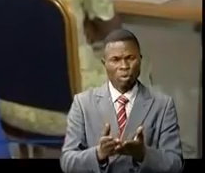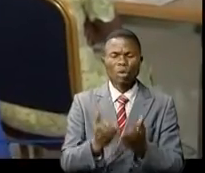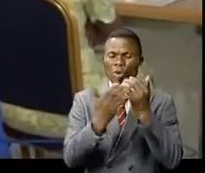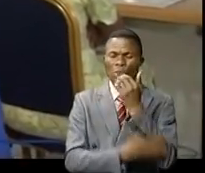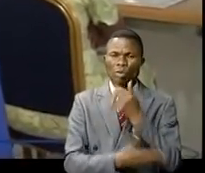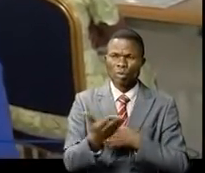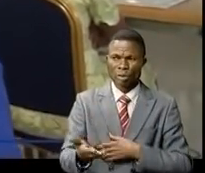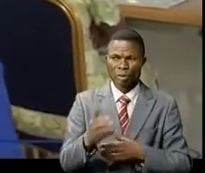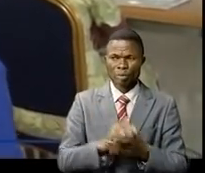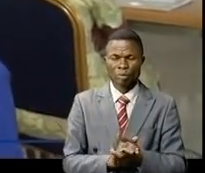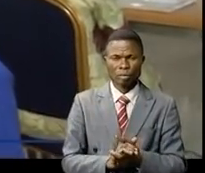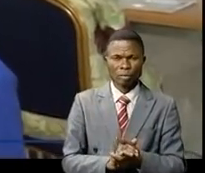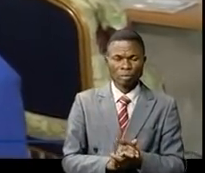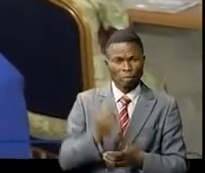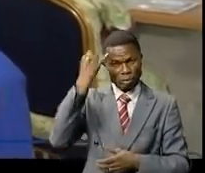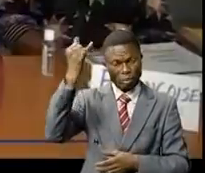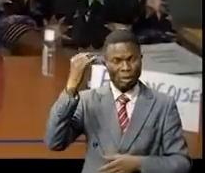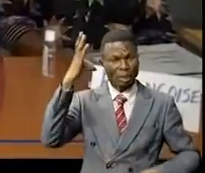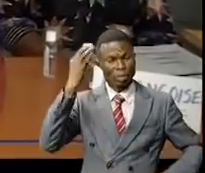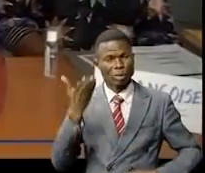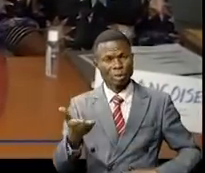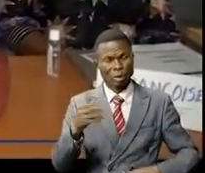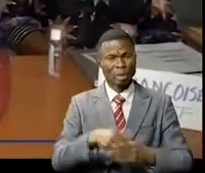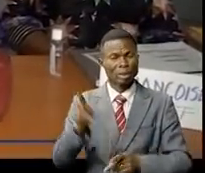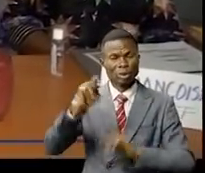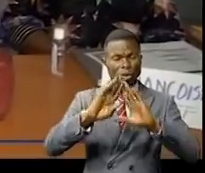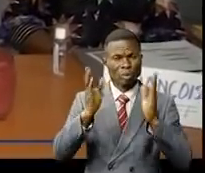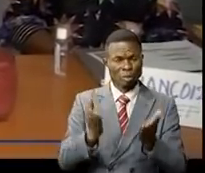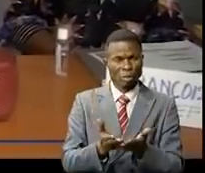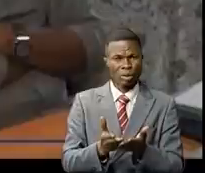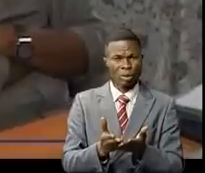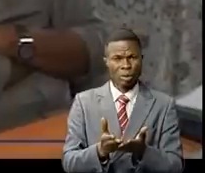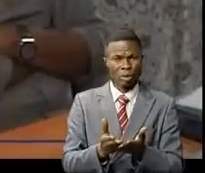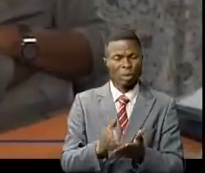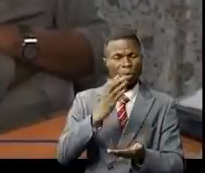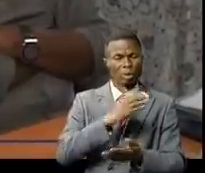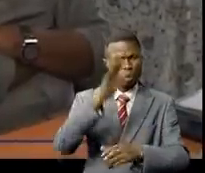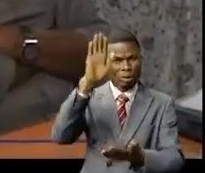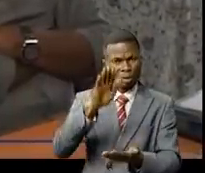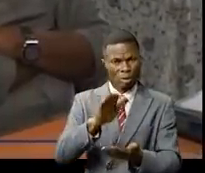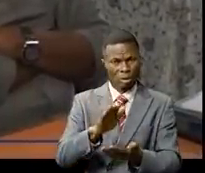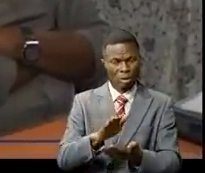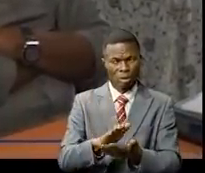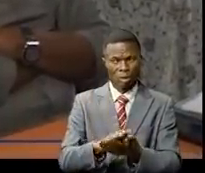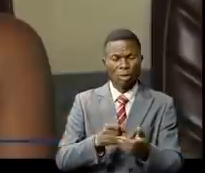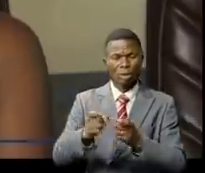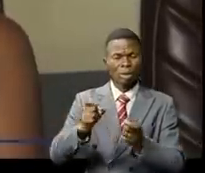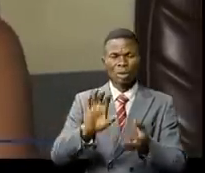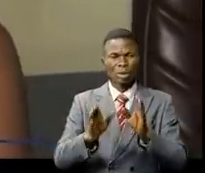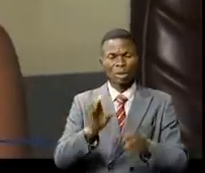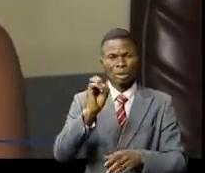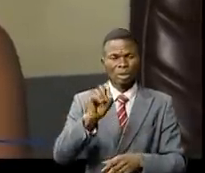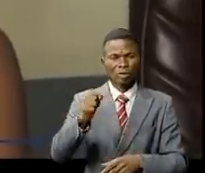la tendance de cette épidémie dans la population générale est à la baisse avec une prévalence de 0